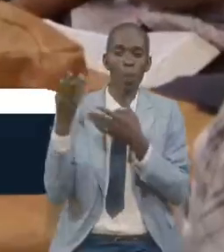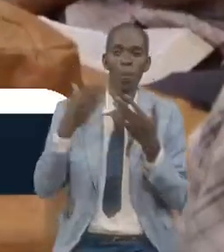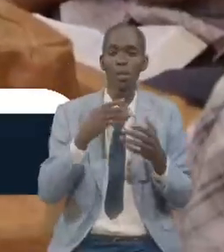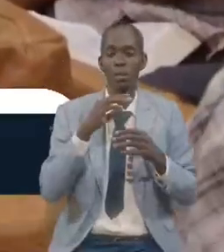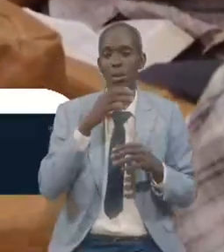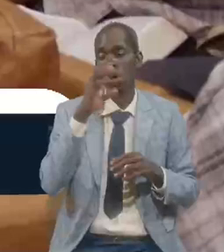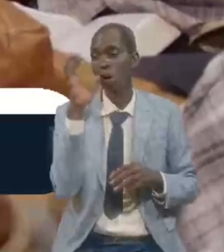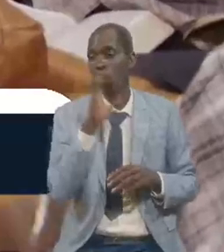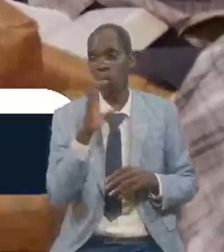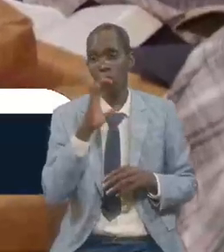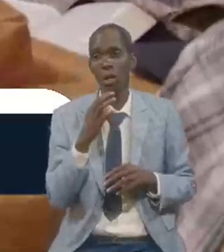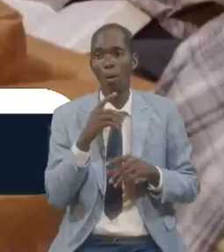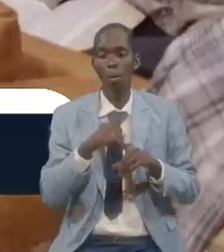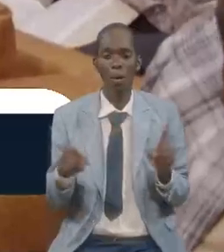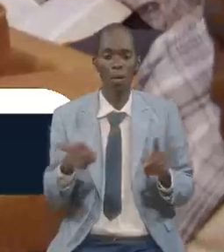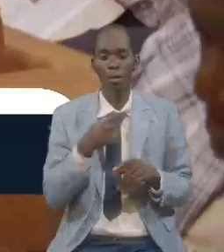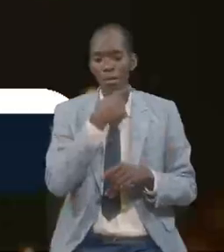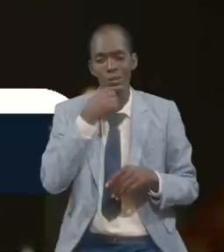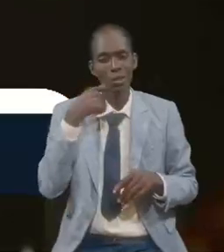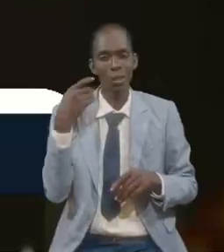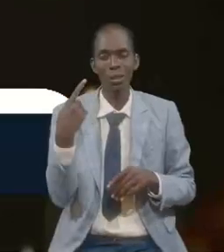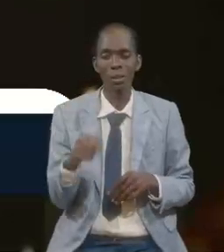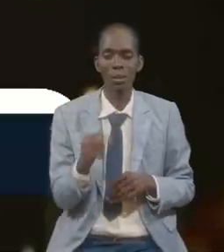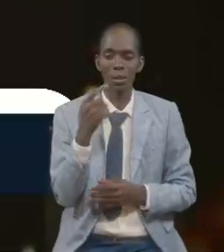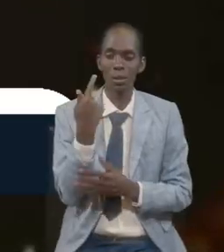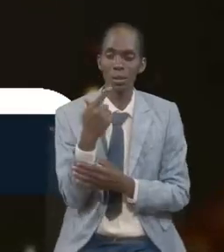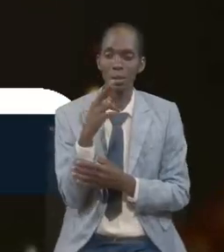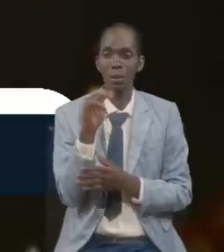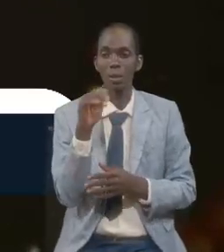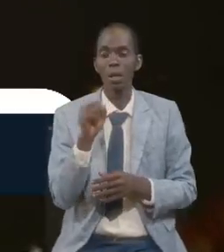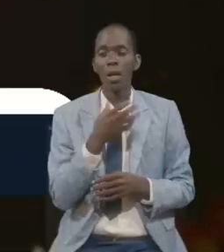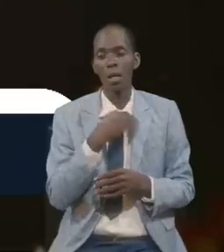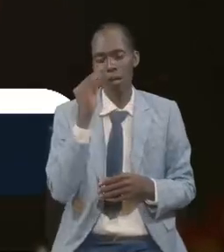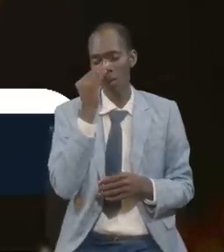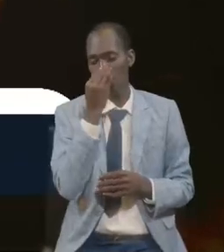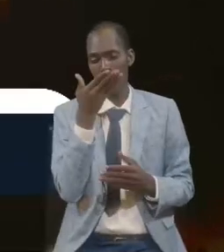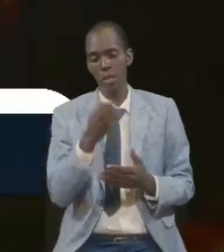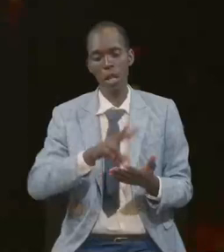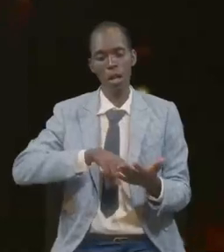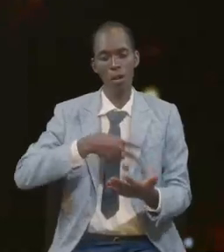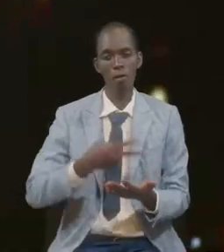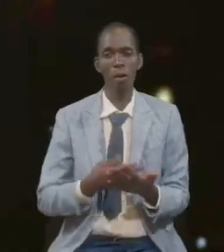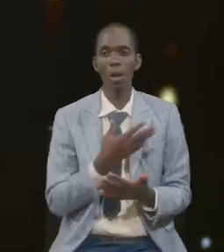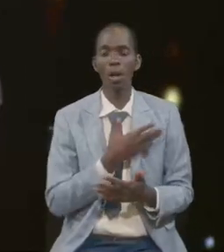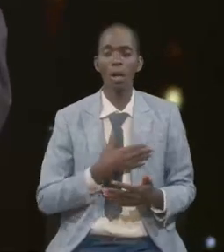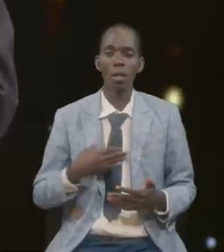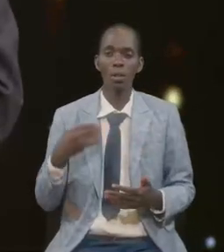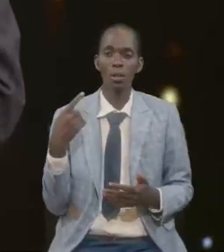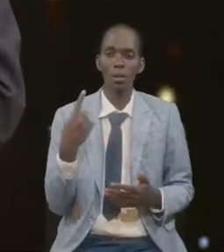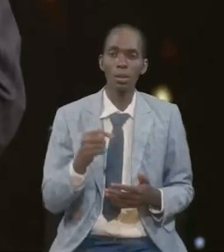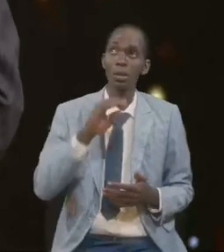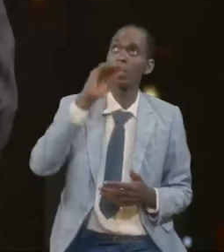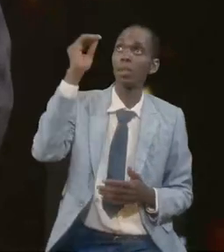Il a desséché l'herbe, sa fleur est tombée, et la beauté de son